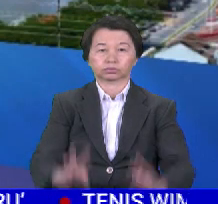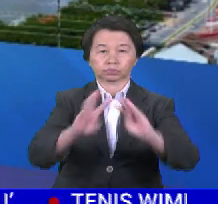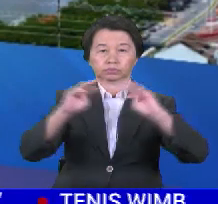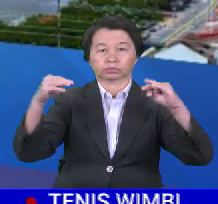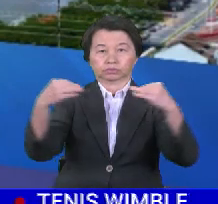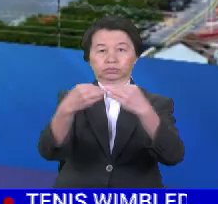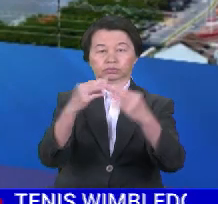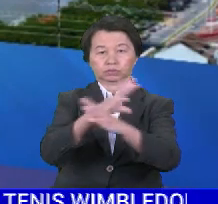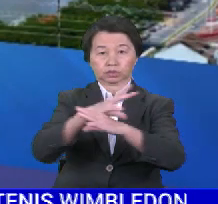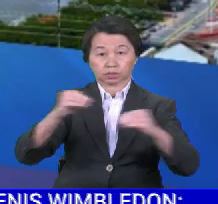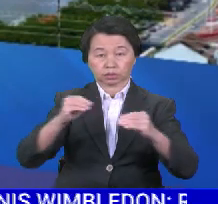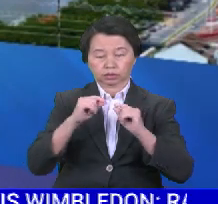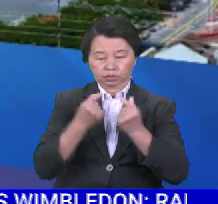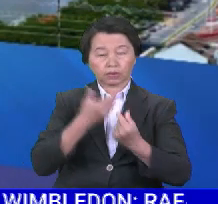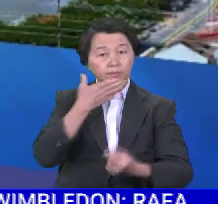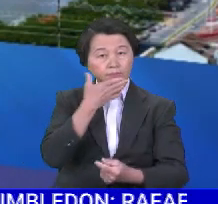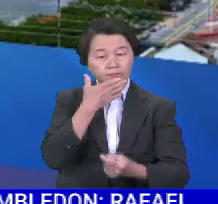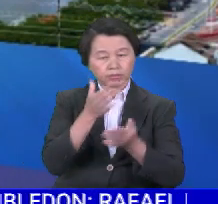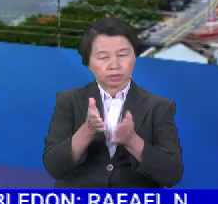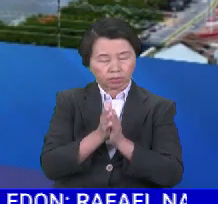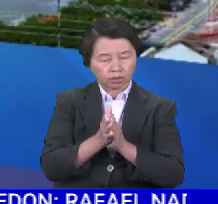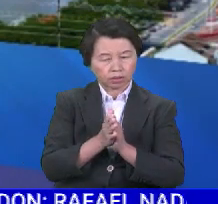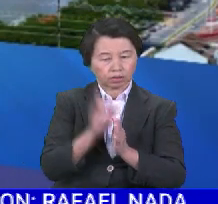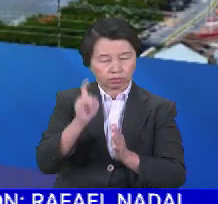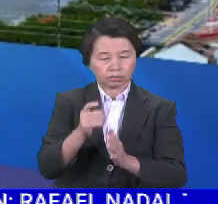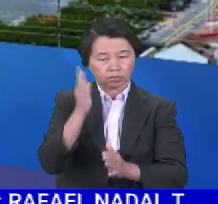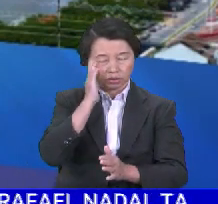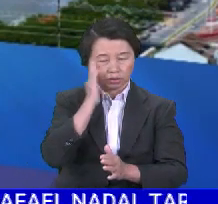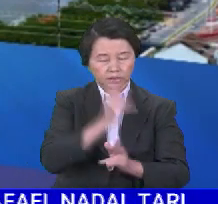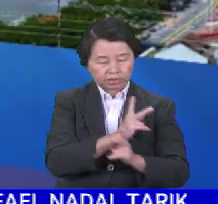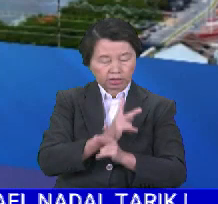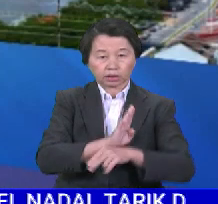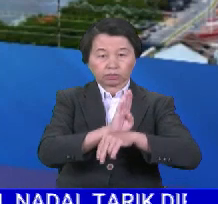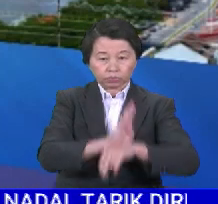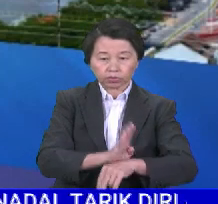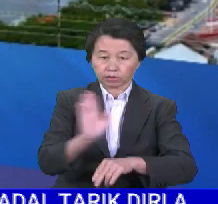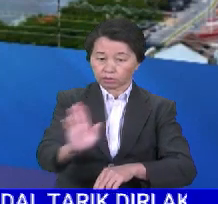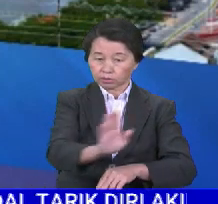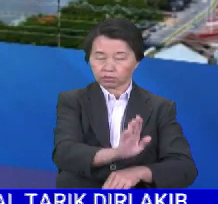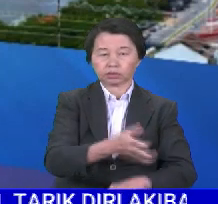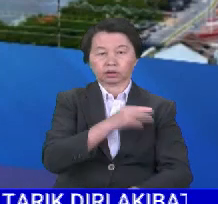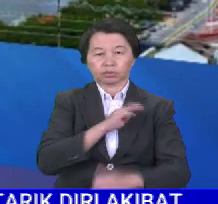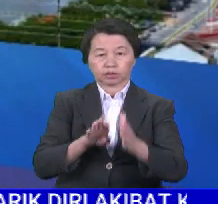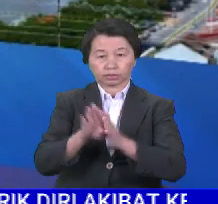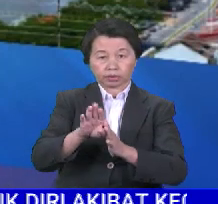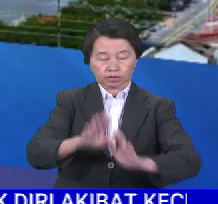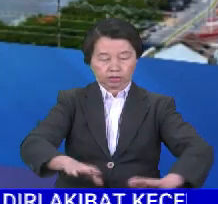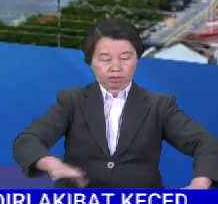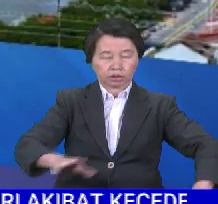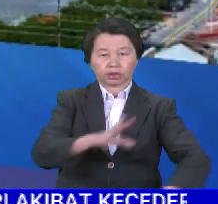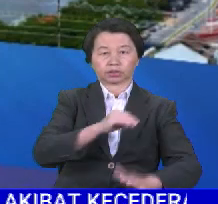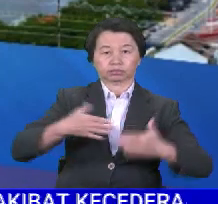Masyarakat di Sarawak khasnya golongan muda diseru menghargai budaya sendiri. Sehubungan itu, Menteri Pembangunan Wanita, Kanak-kanak